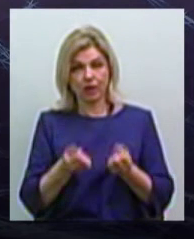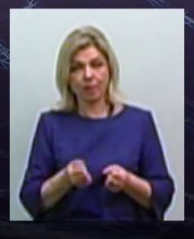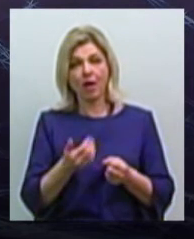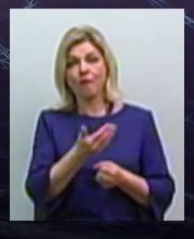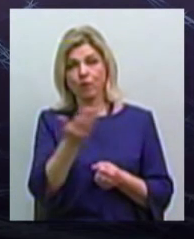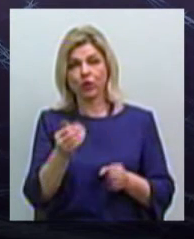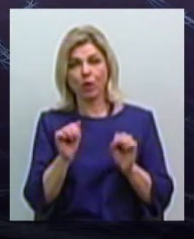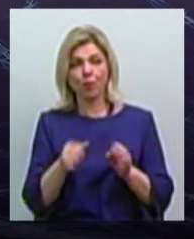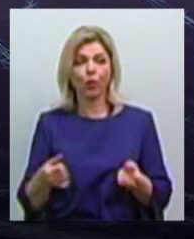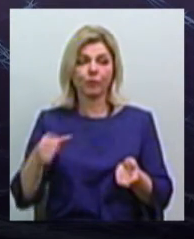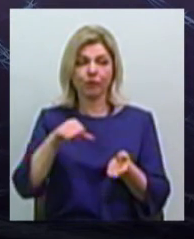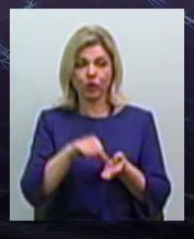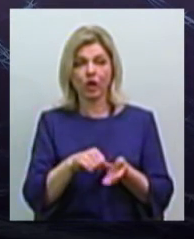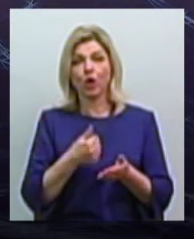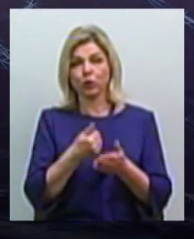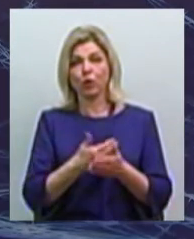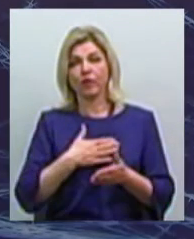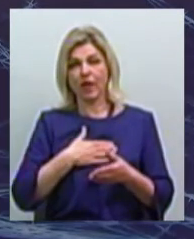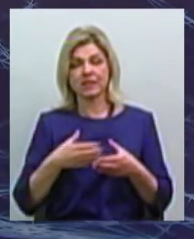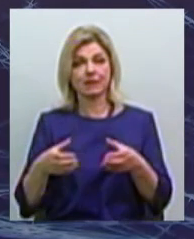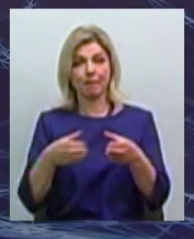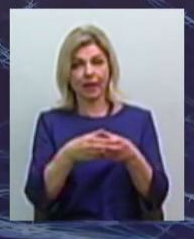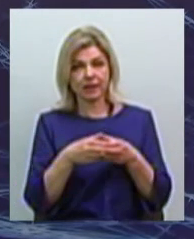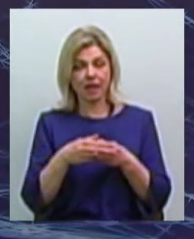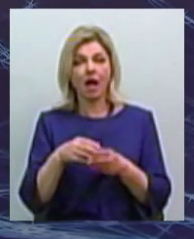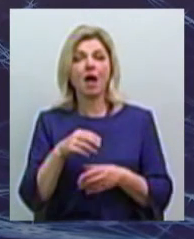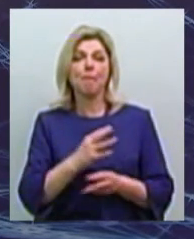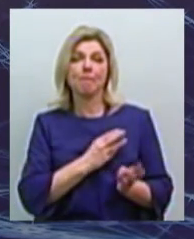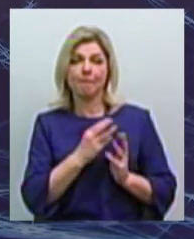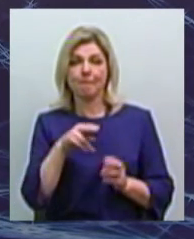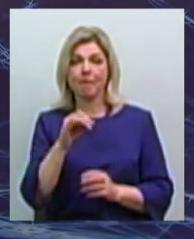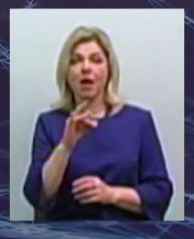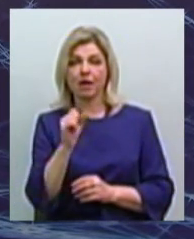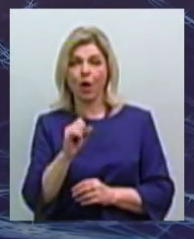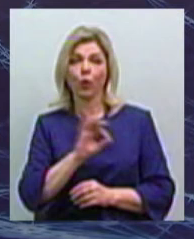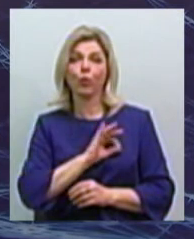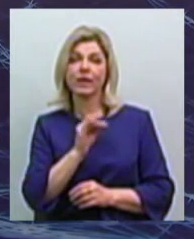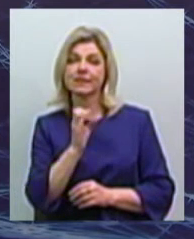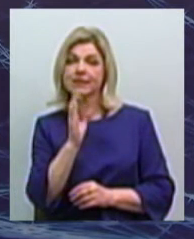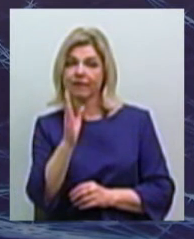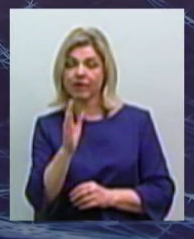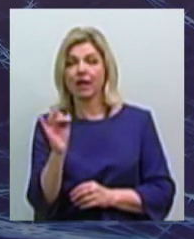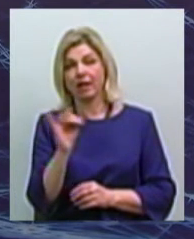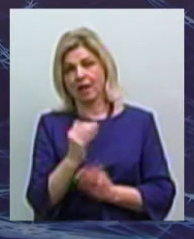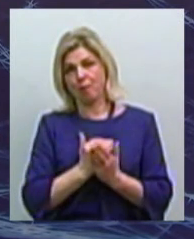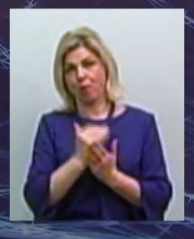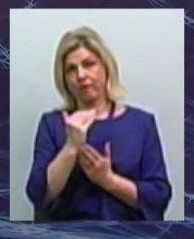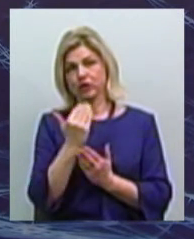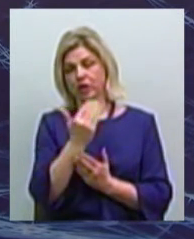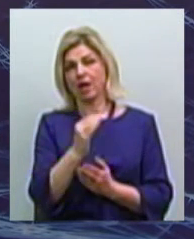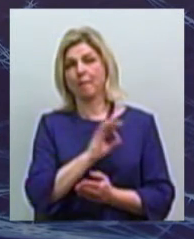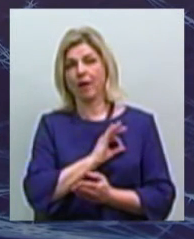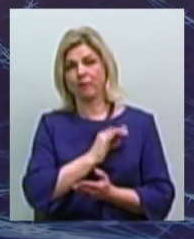змогу приєднатися до нашої спільноти параюристів. І також він засвідчує саме їх підвищення